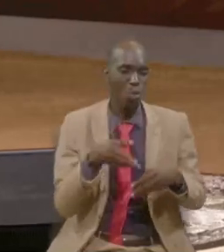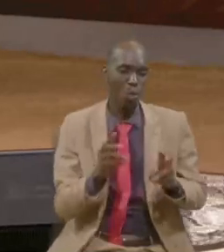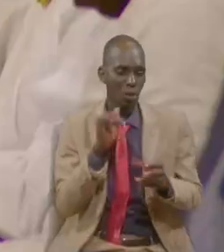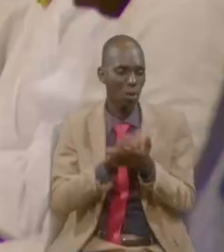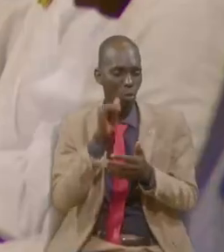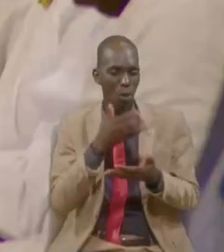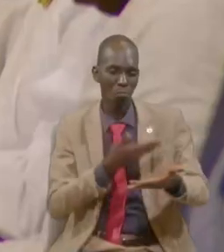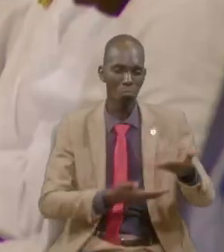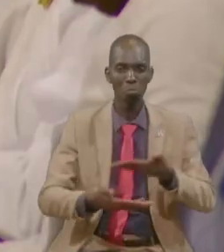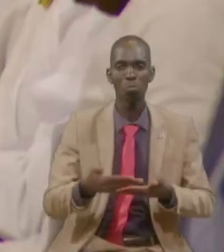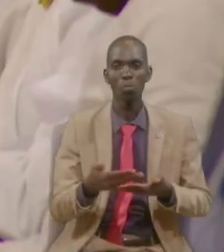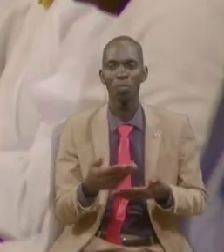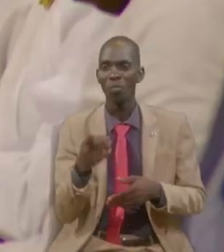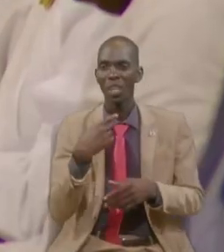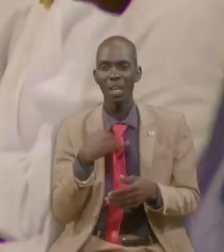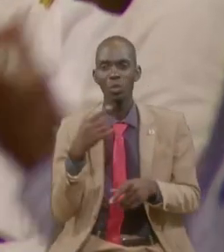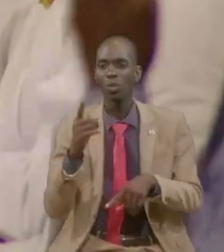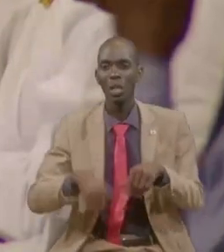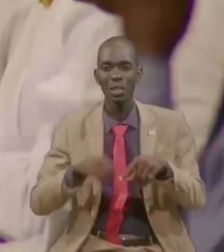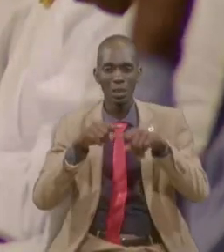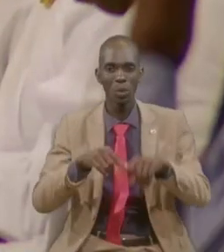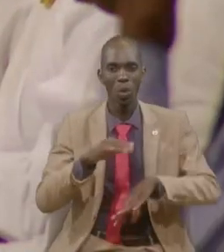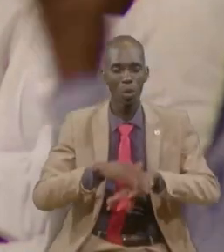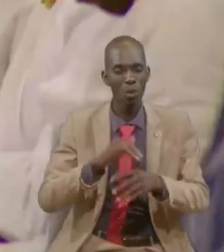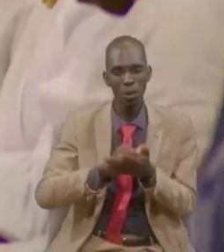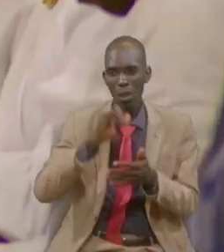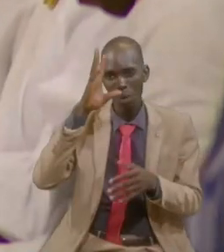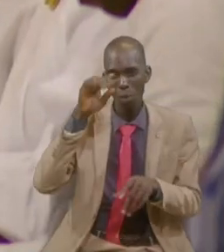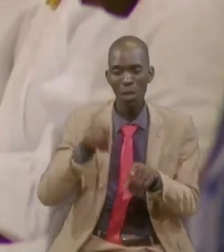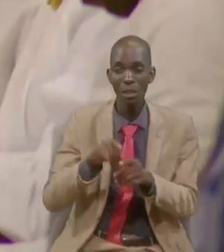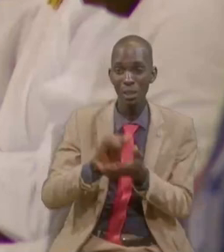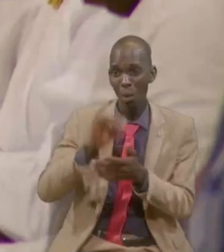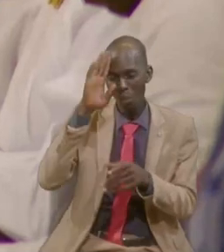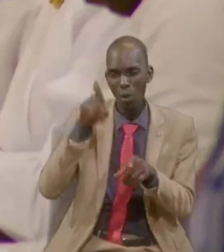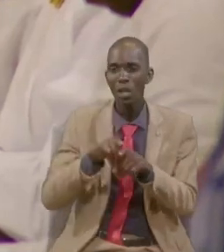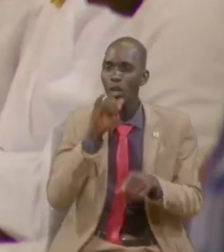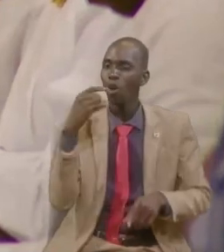d'interaction avec les gens. On ne peut pas dire que tel frère, c'est ainsi que le frère va agir. Non!